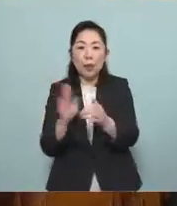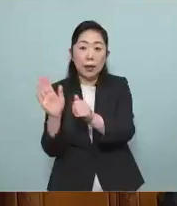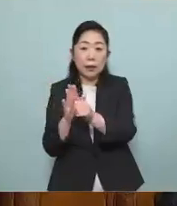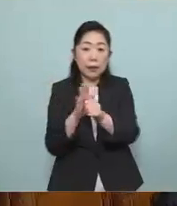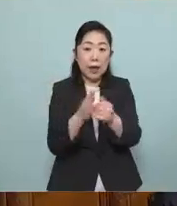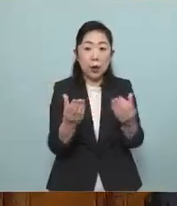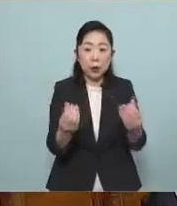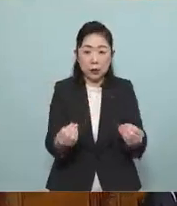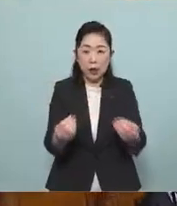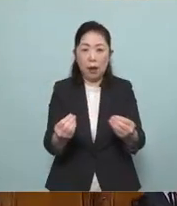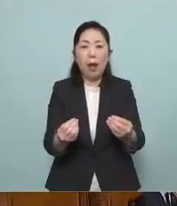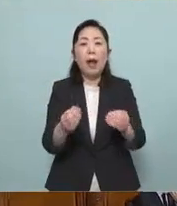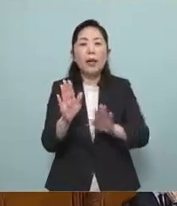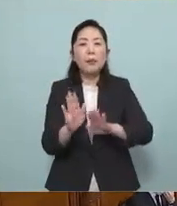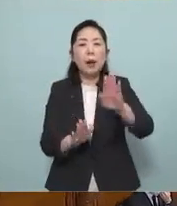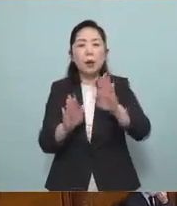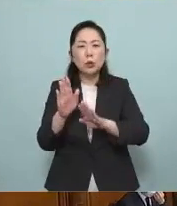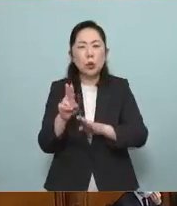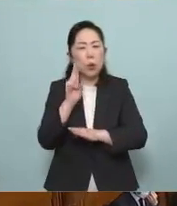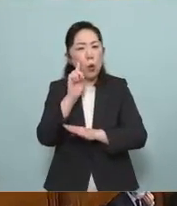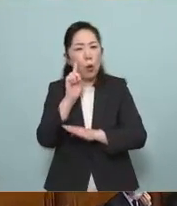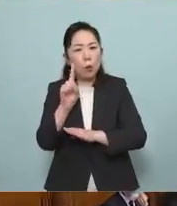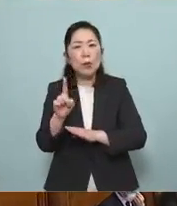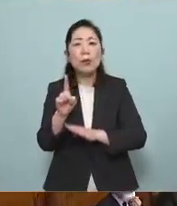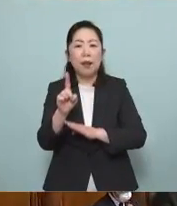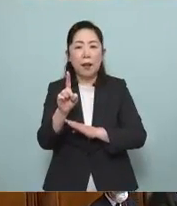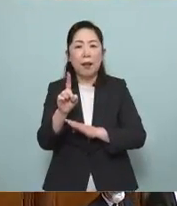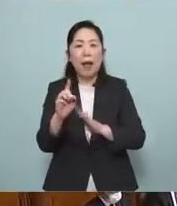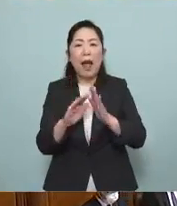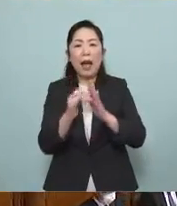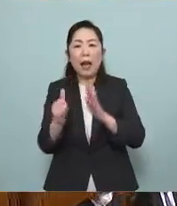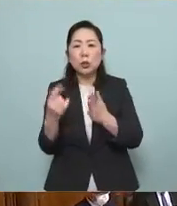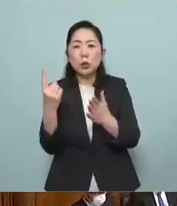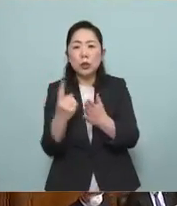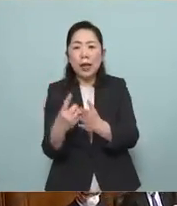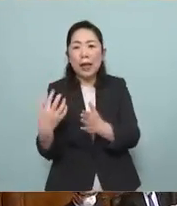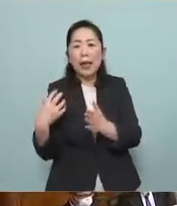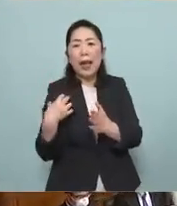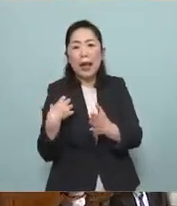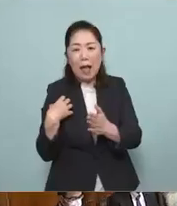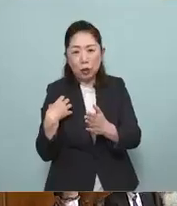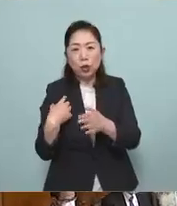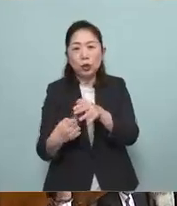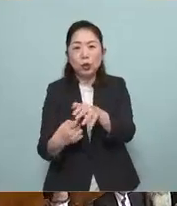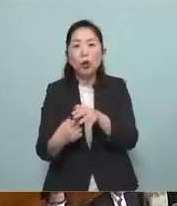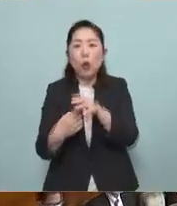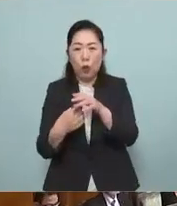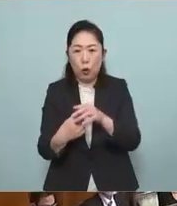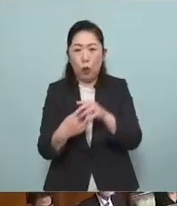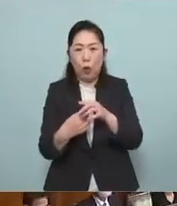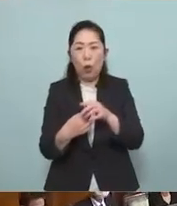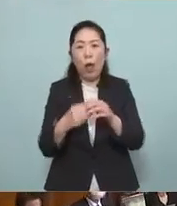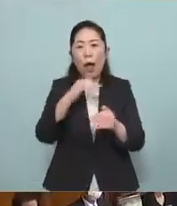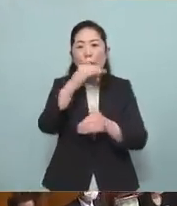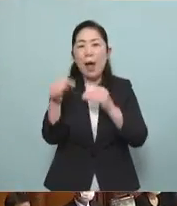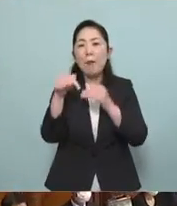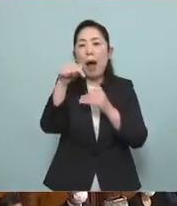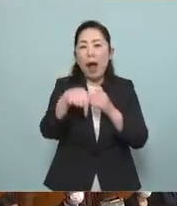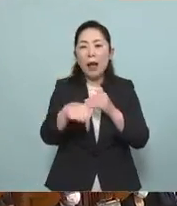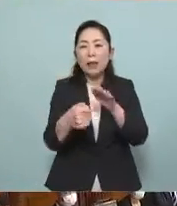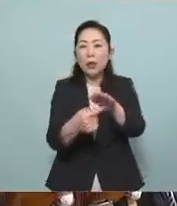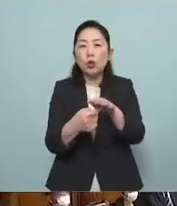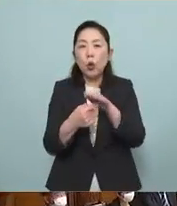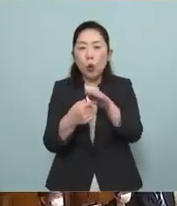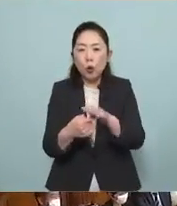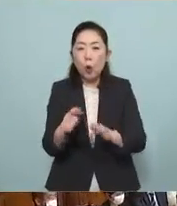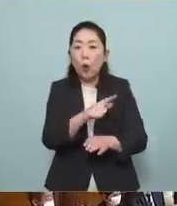の状況を重く受け止め、家族農業や中山間地域農業を含め、多様な